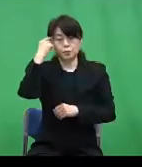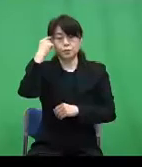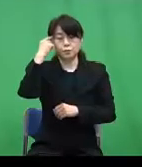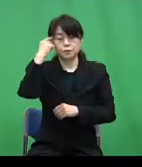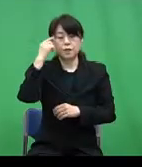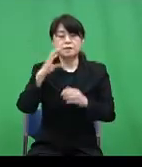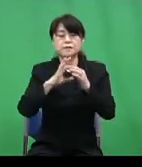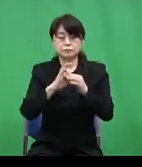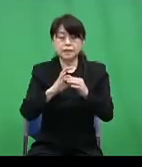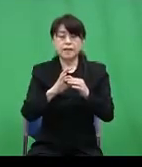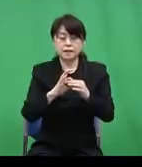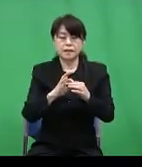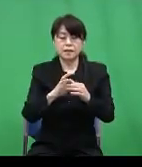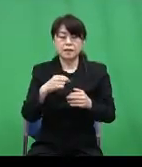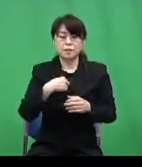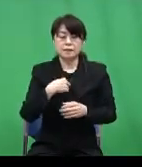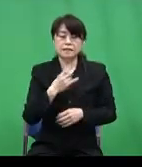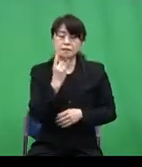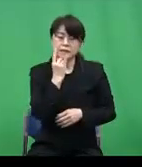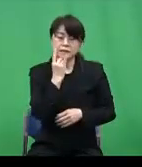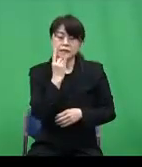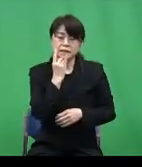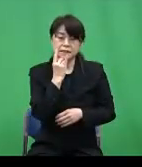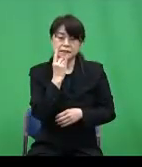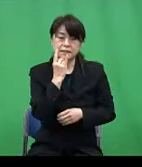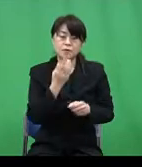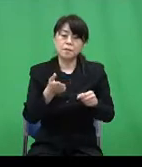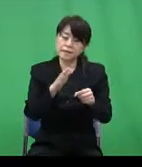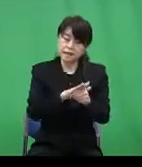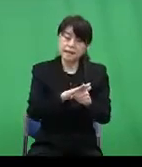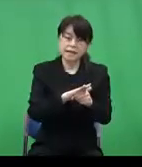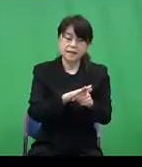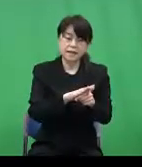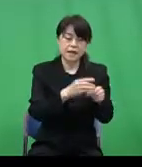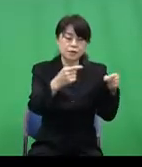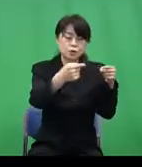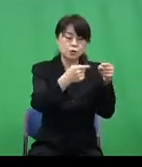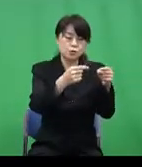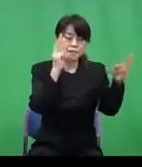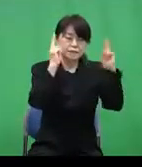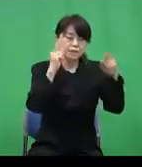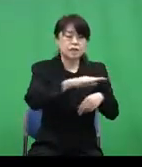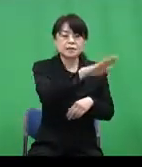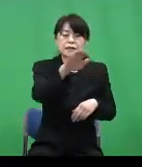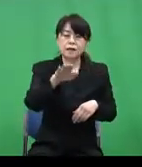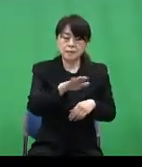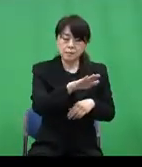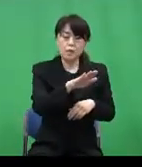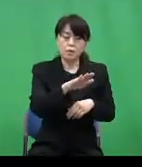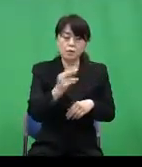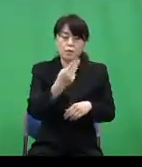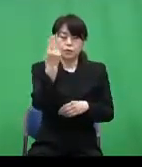まあ私の、まあ、期待を込めてですが、通信事業者の方々もです